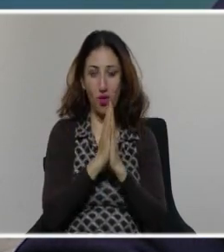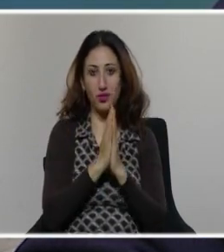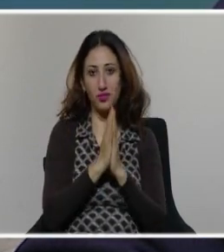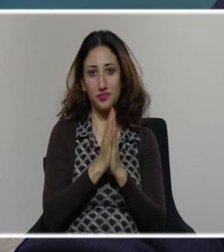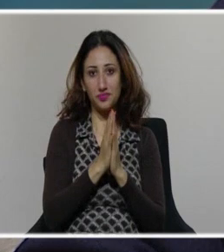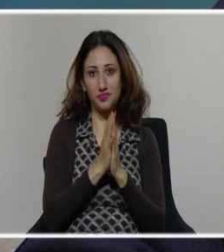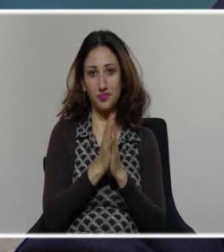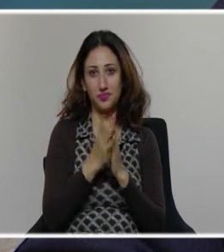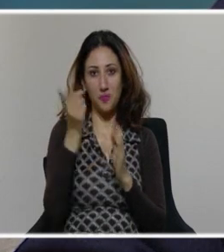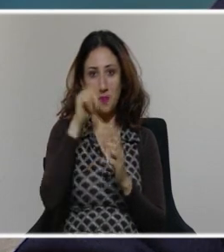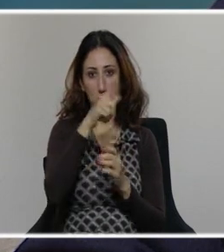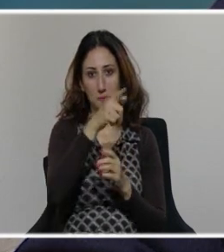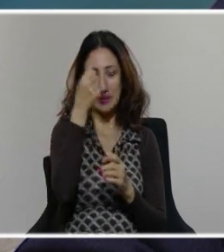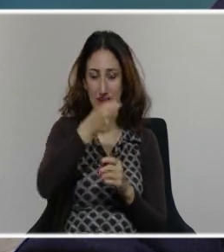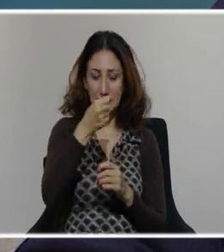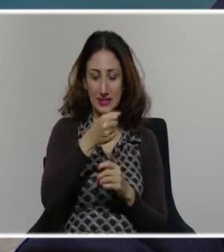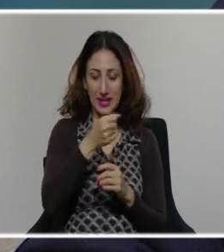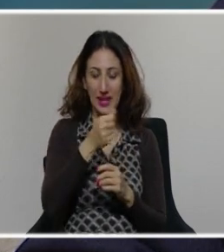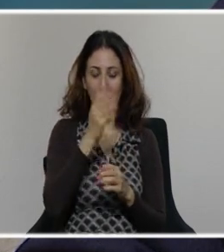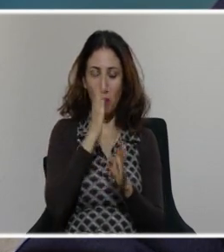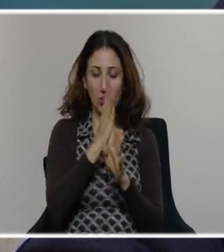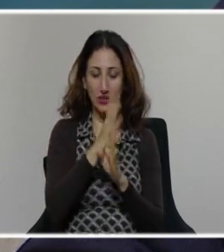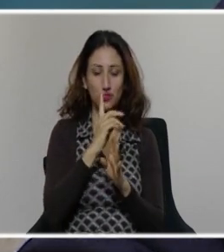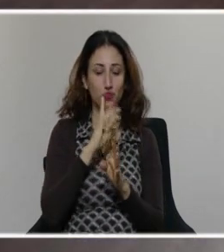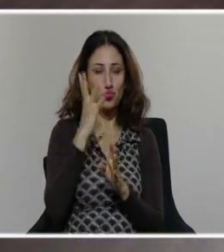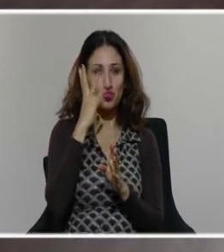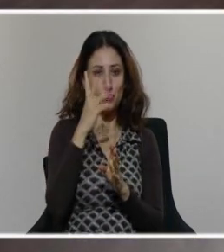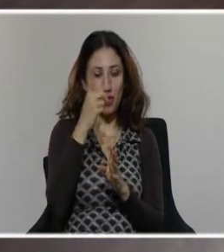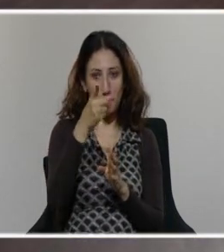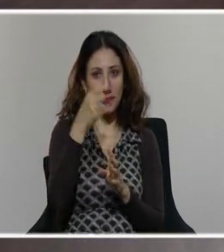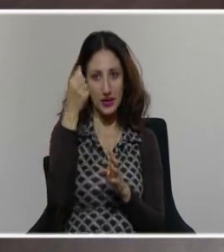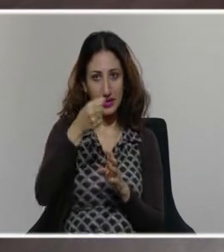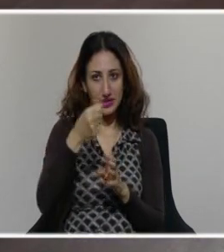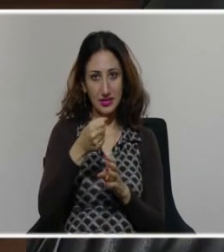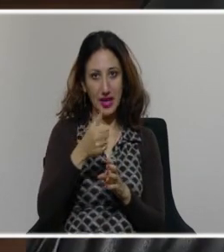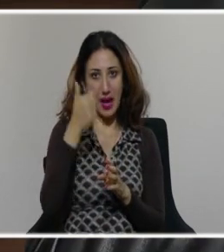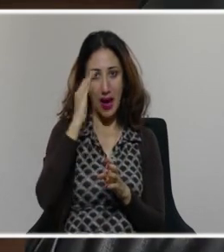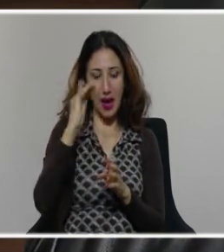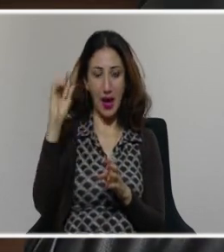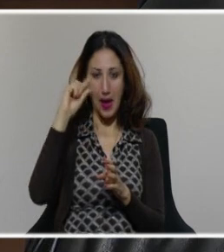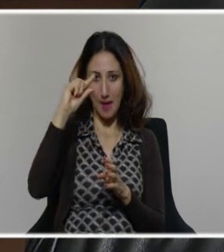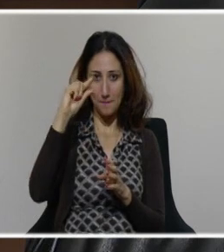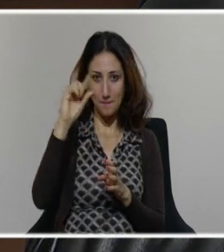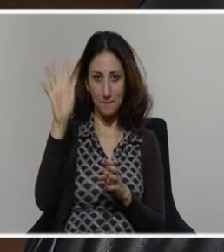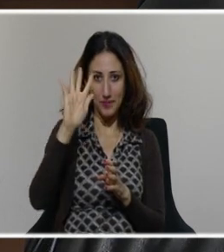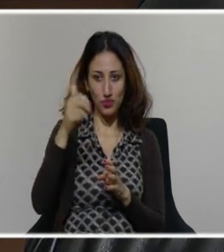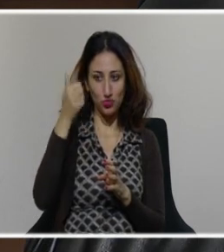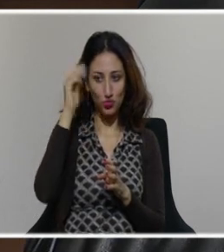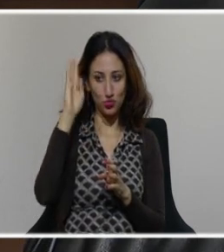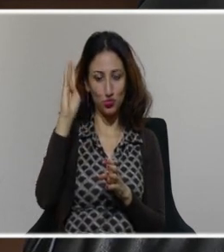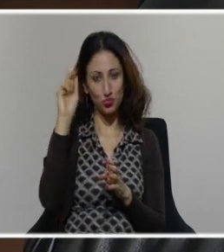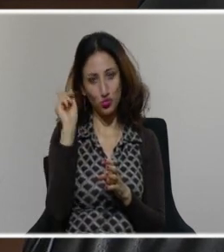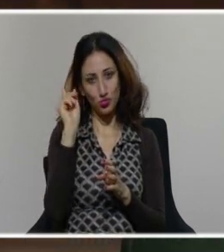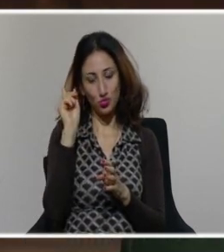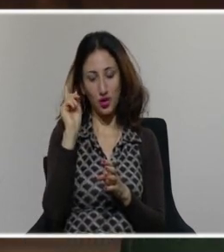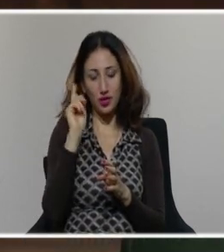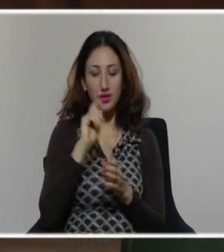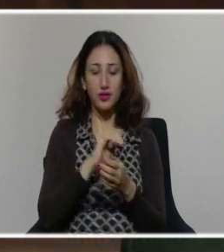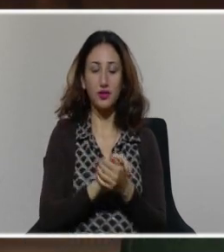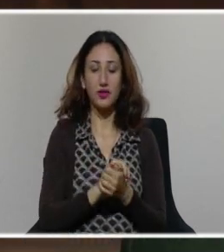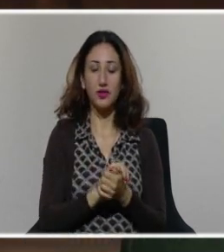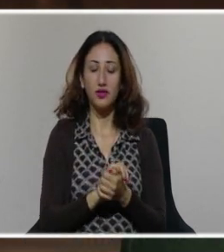الاستاذ الفنان الجميل الشاب احمد شاكر عبد اللطيف. ذكرياتك ايه بقى يا ابو حميد عن المال والبنون